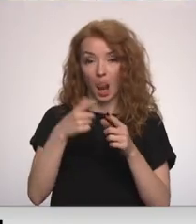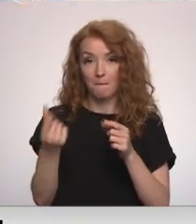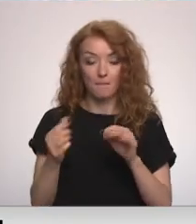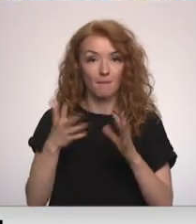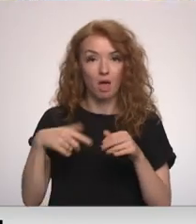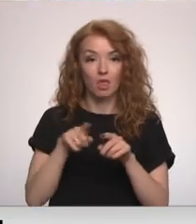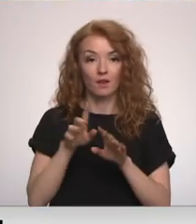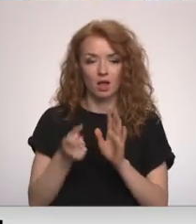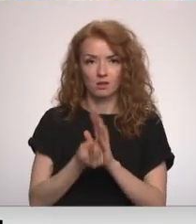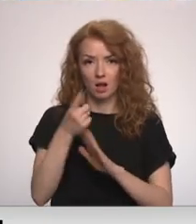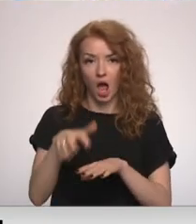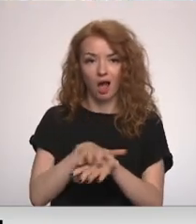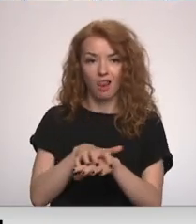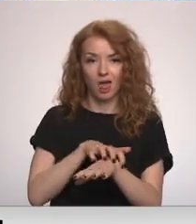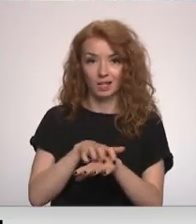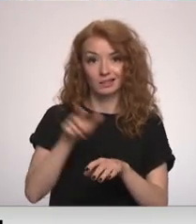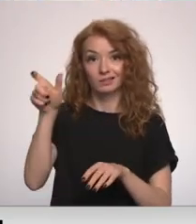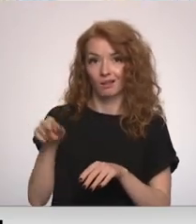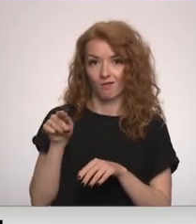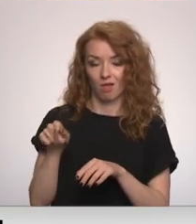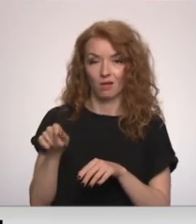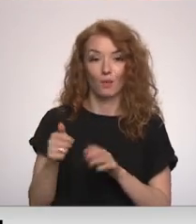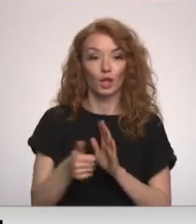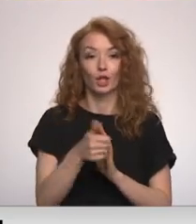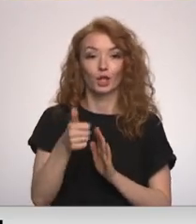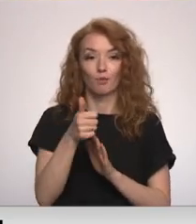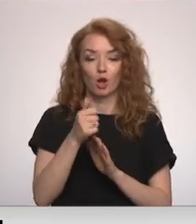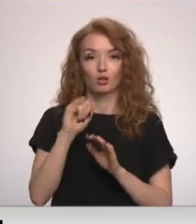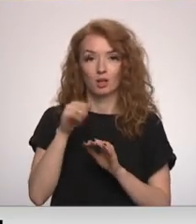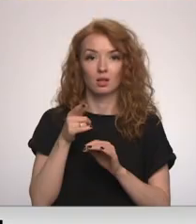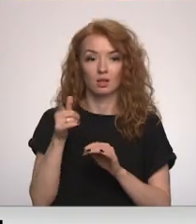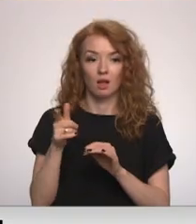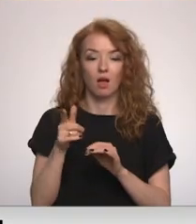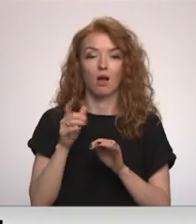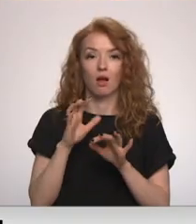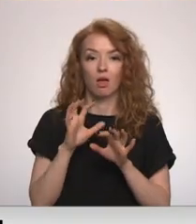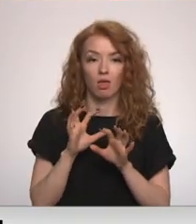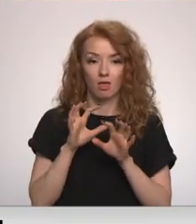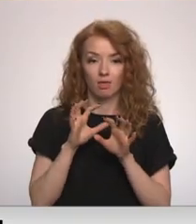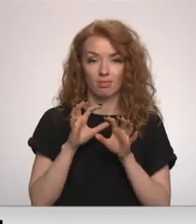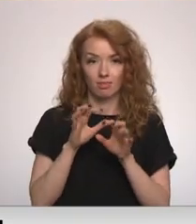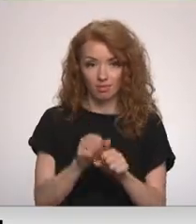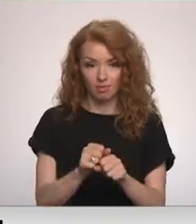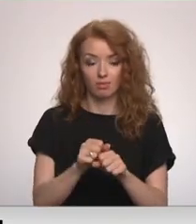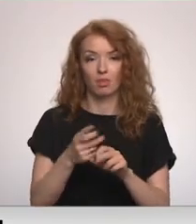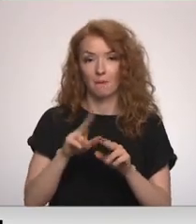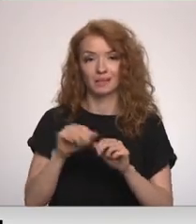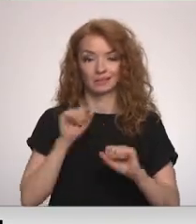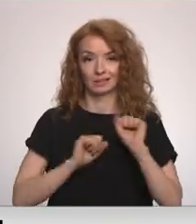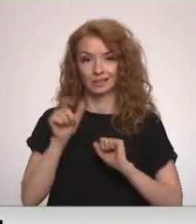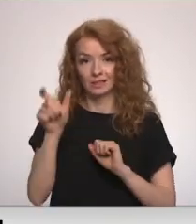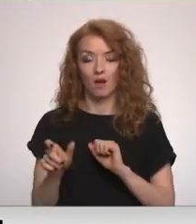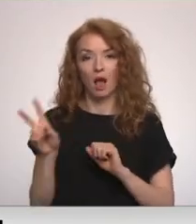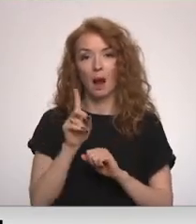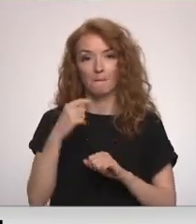var radīt arī alerģiskus izstumus cilvēkiem. Īpaši no saskaršanās ar zeltvēdera mūķenes kāpuriem jāizvairās cilvēkiem,